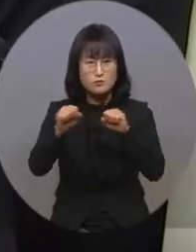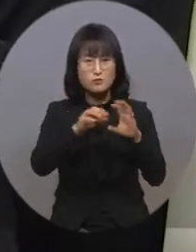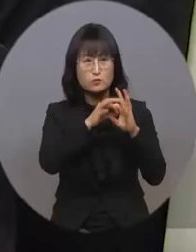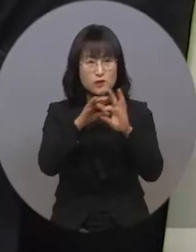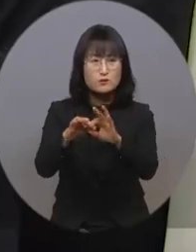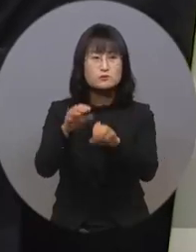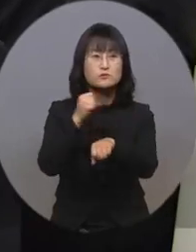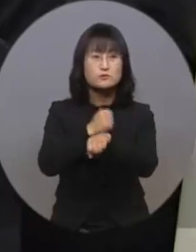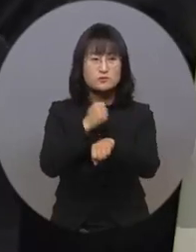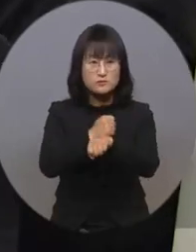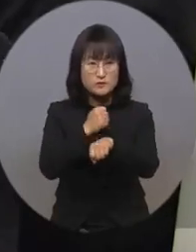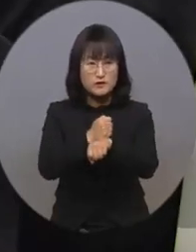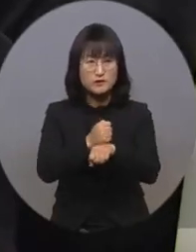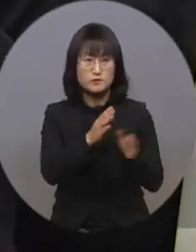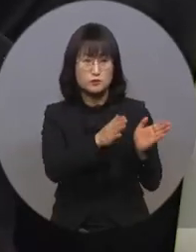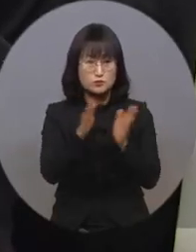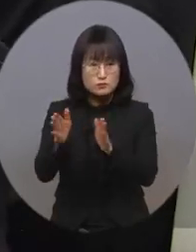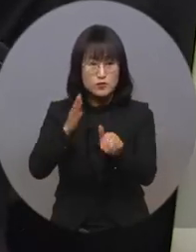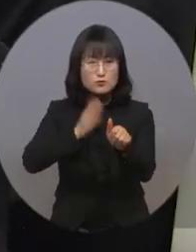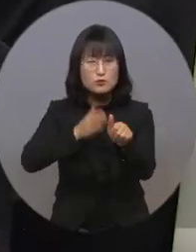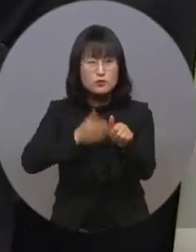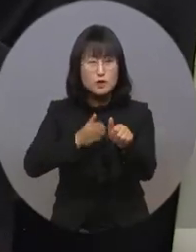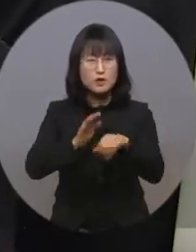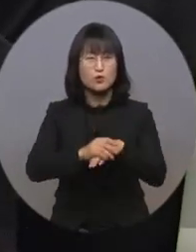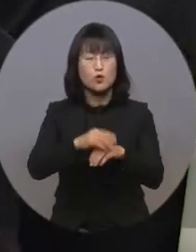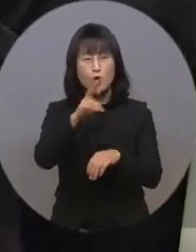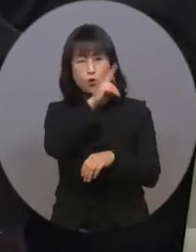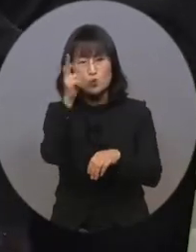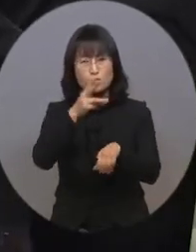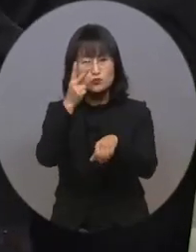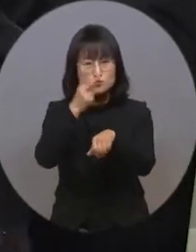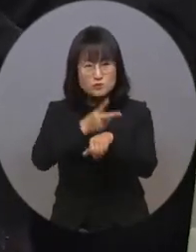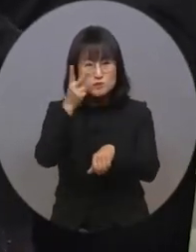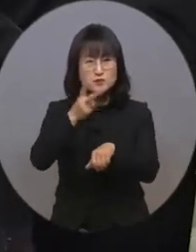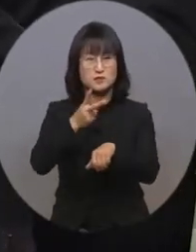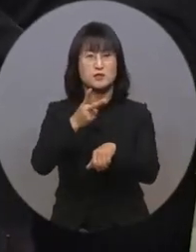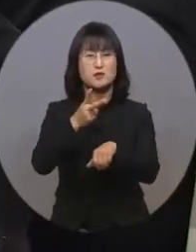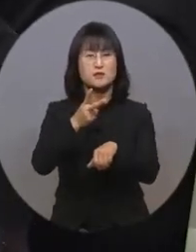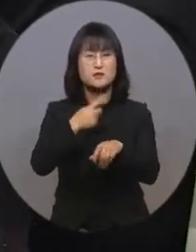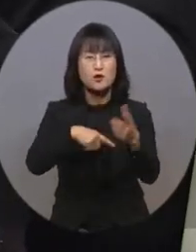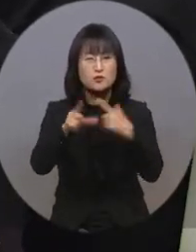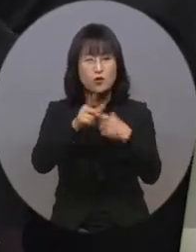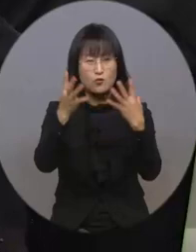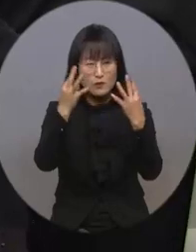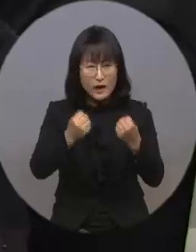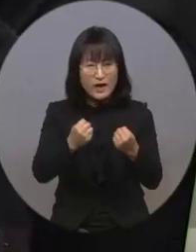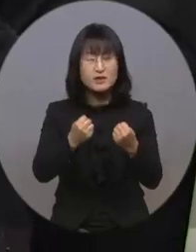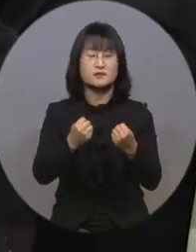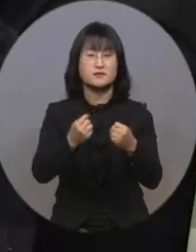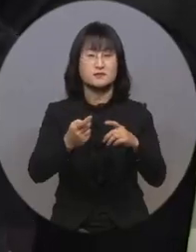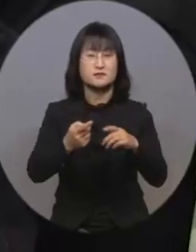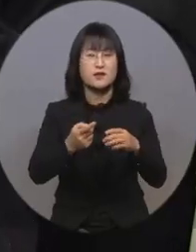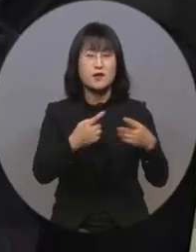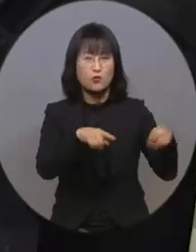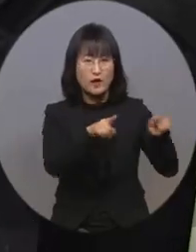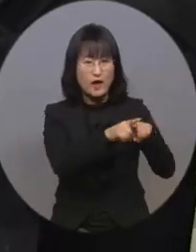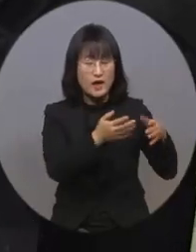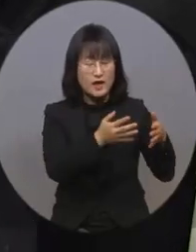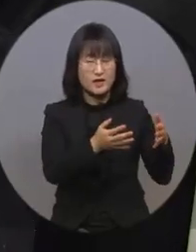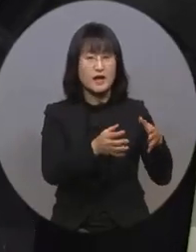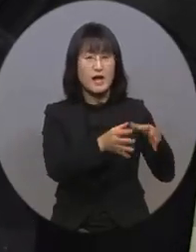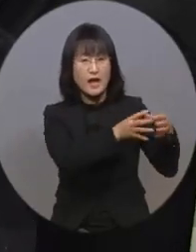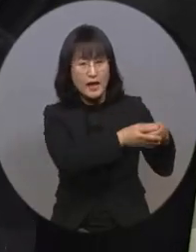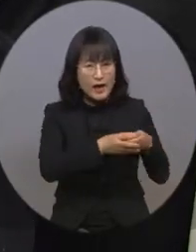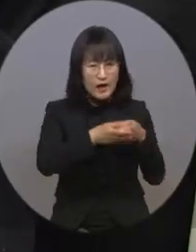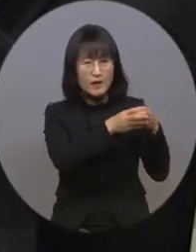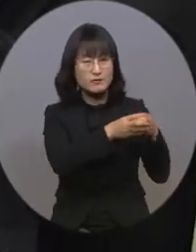그렇게 좀 준비해 주시고 공개해 주시고 오후 2시에 오는 더 많은 국민들이 이곳에서 한 문에